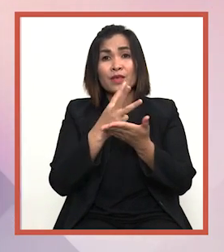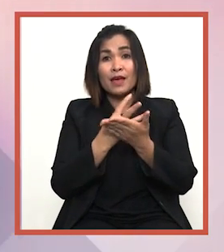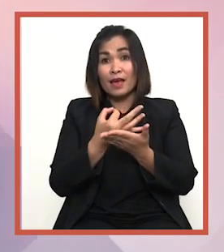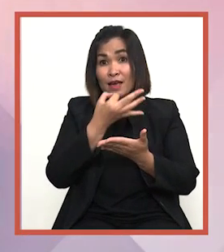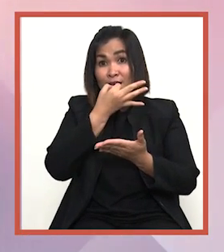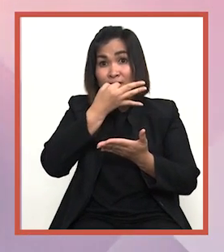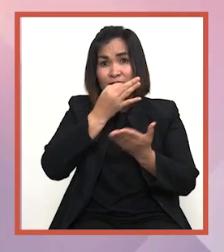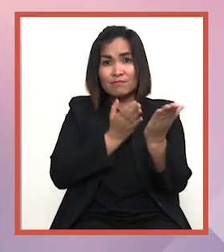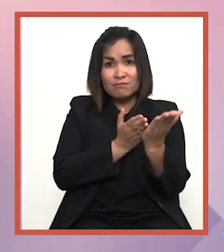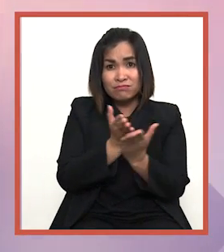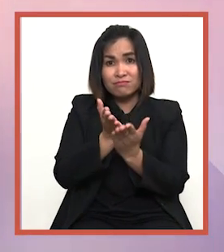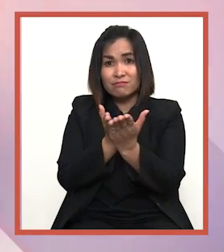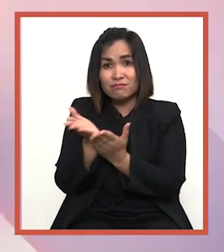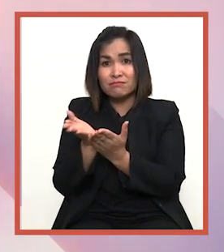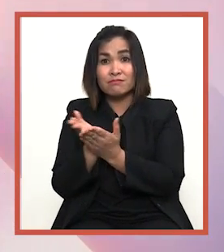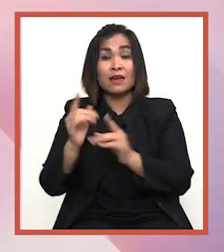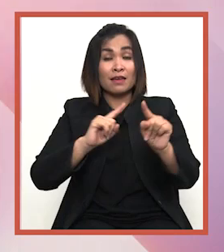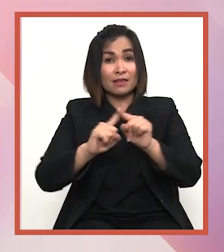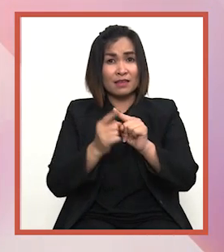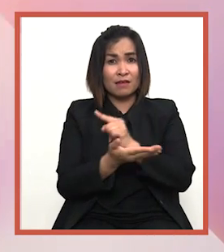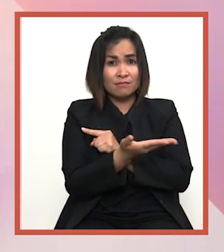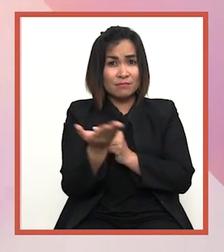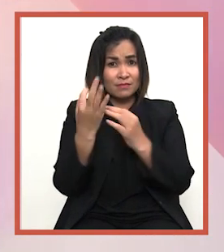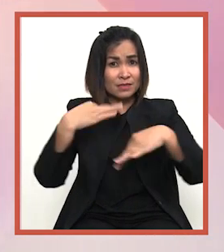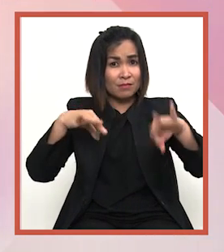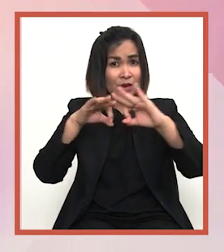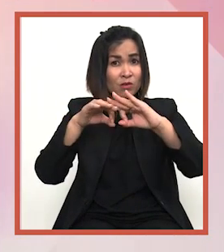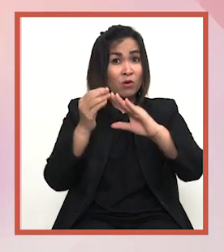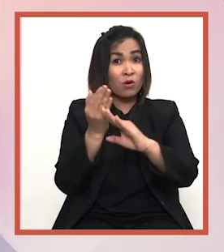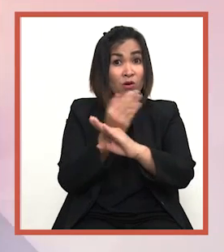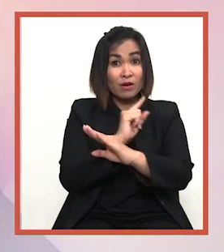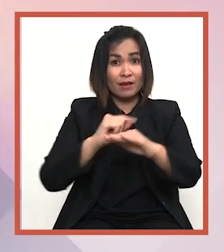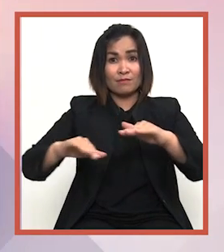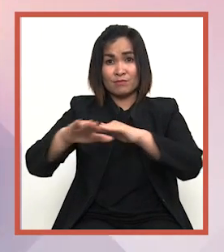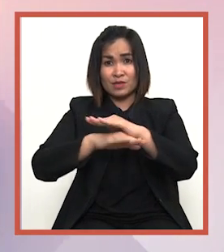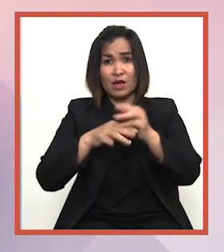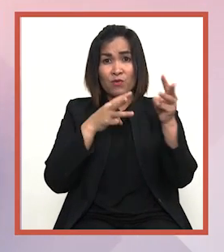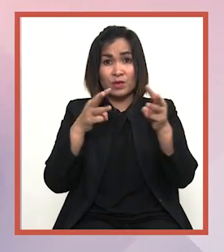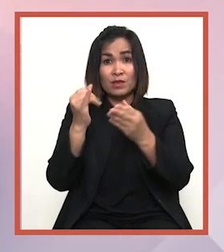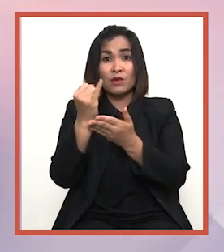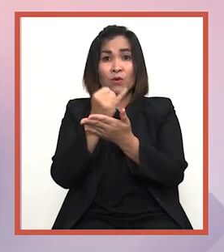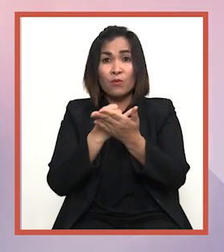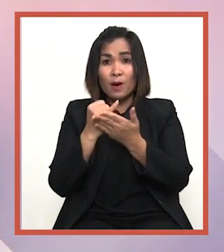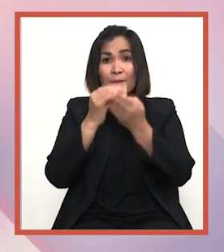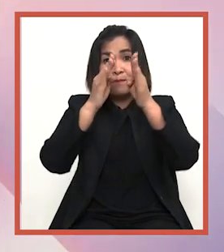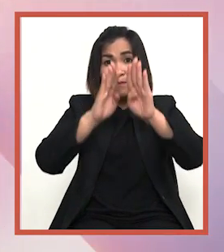นะเราจำเป็นจะต้องมีพื้นฐานนะครับในการเขียนแบบนะครับ